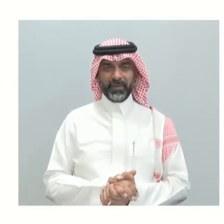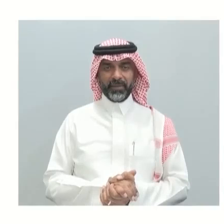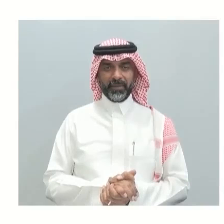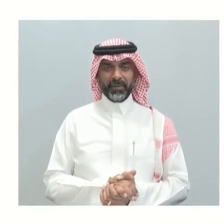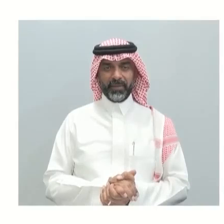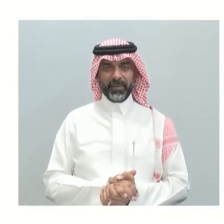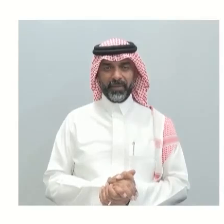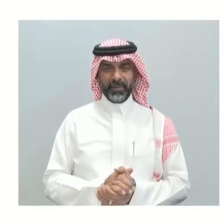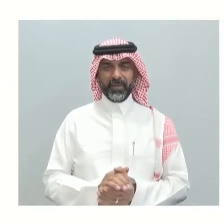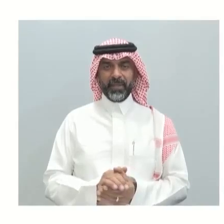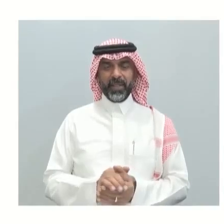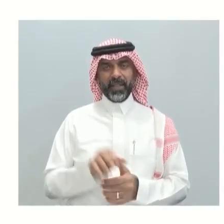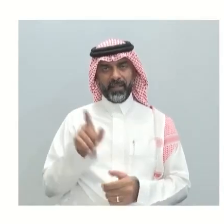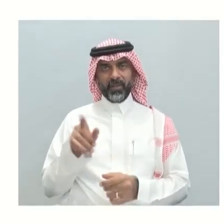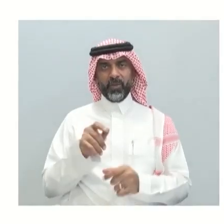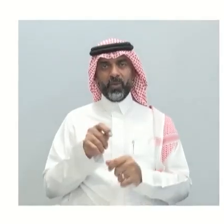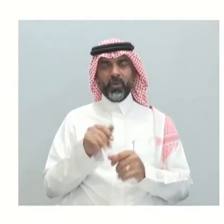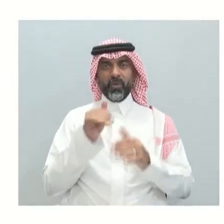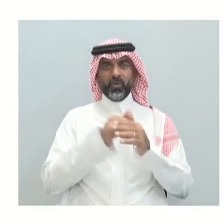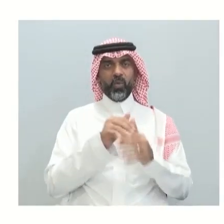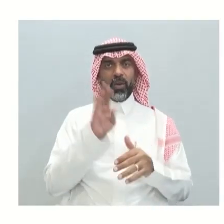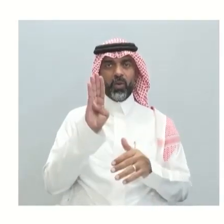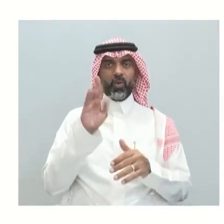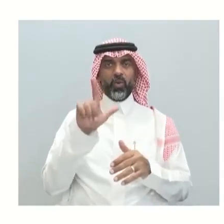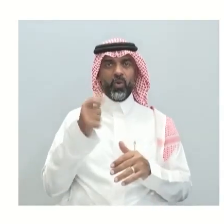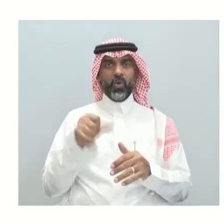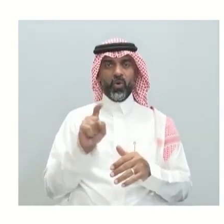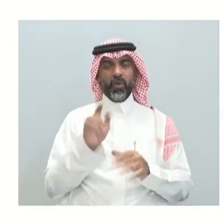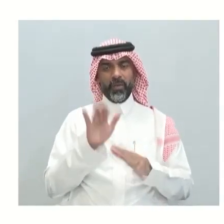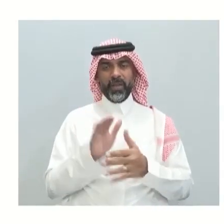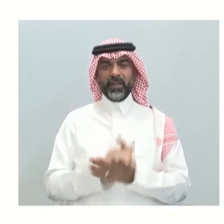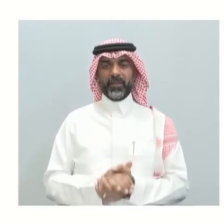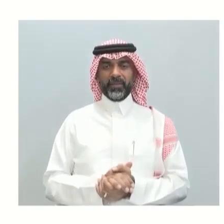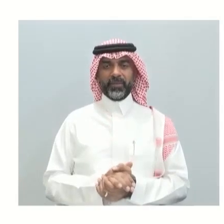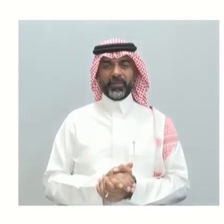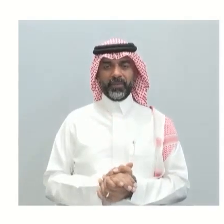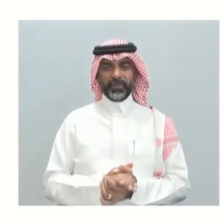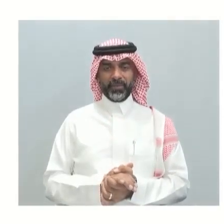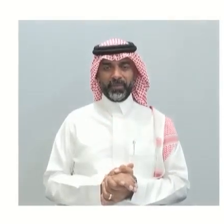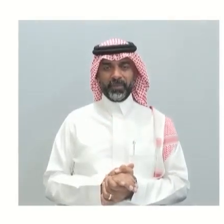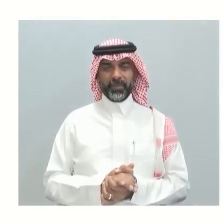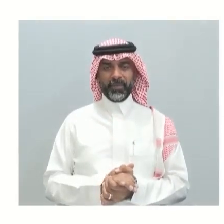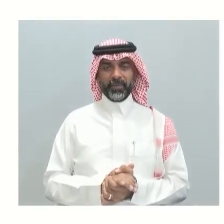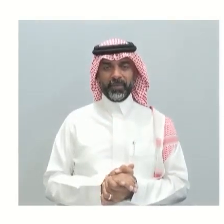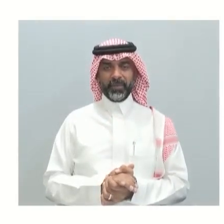الضوئي وتستخدمها في تحويل ثاني اكسيد الكربون والماء وهي عباره عن مواد غير عضويه الى جزيئات